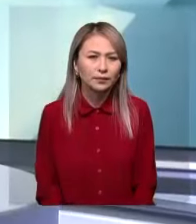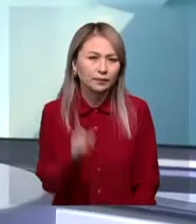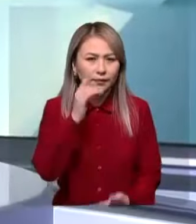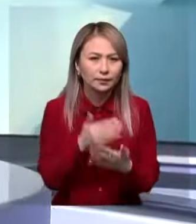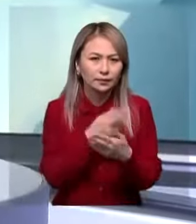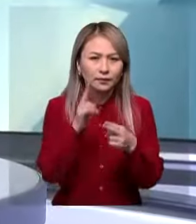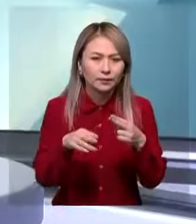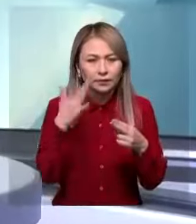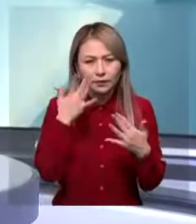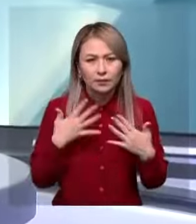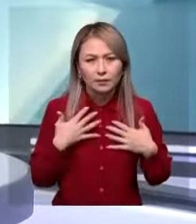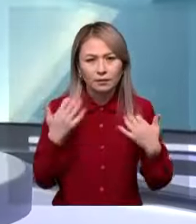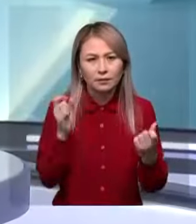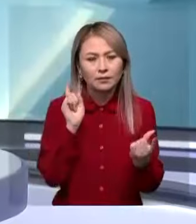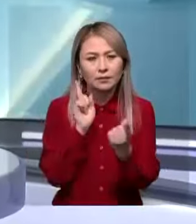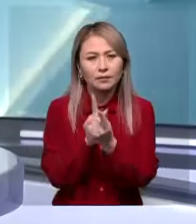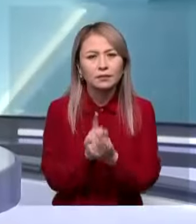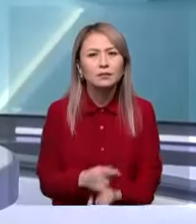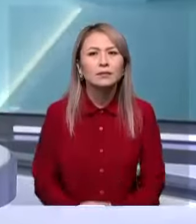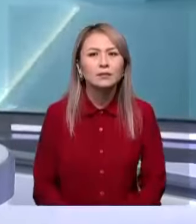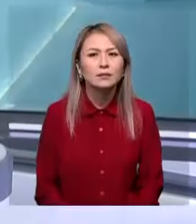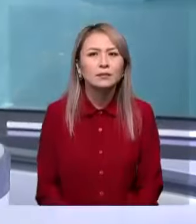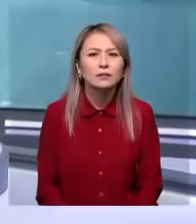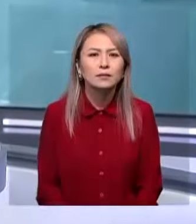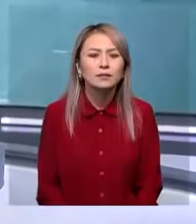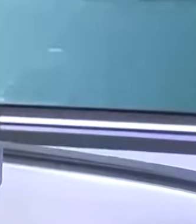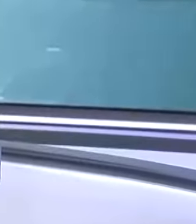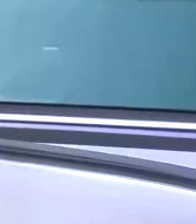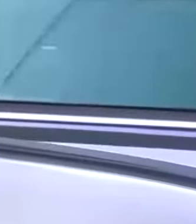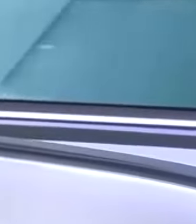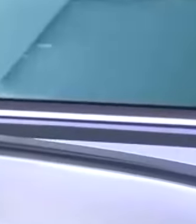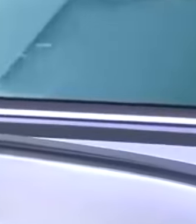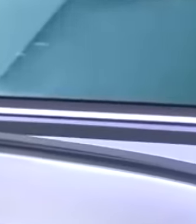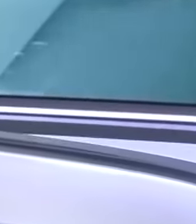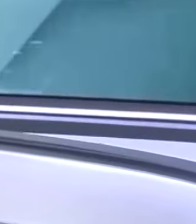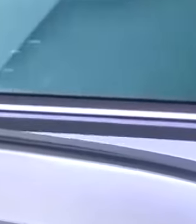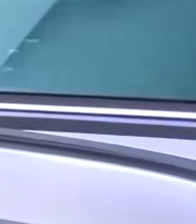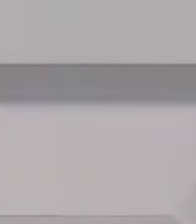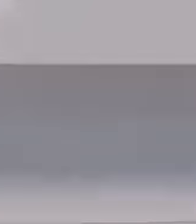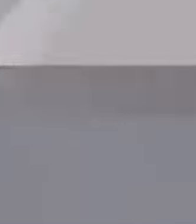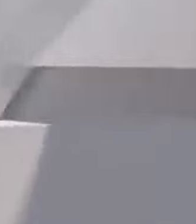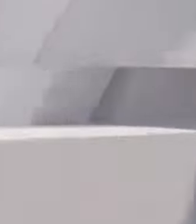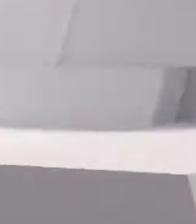Осы уақытқа дейін келіп түскен ақпараттар легі осылай болды. Лайым тек жағымды жаңалықтардың жаршысы болайық.